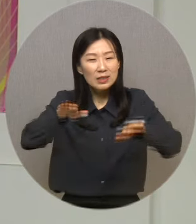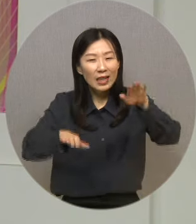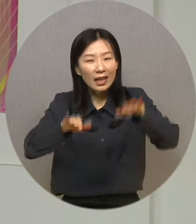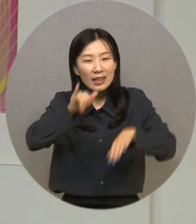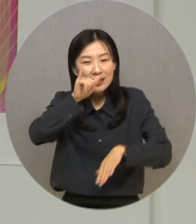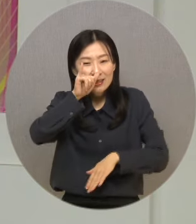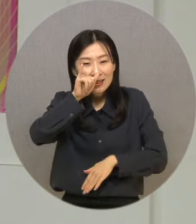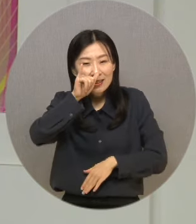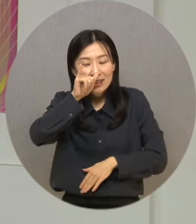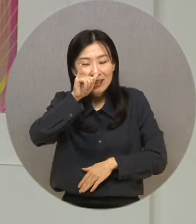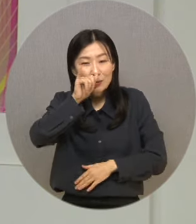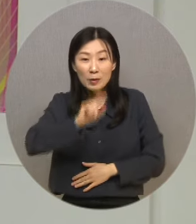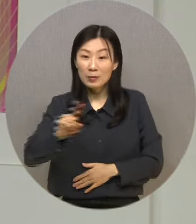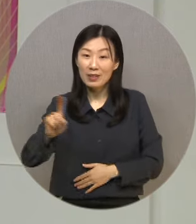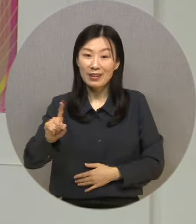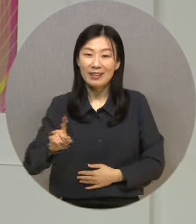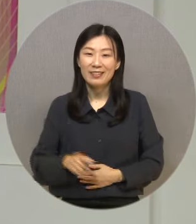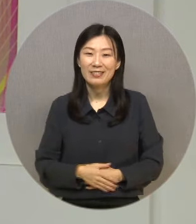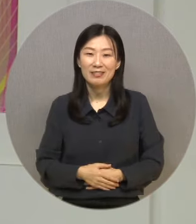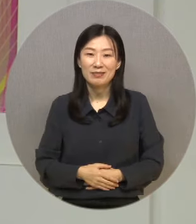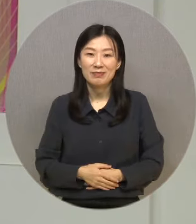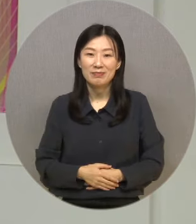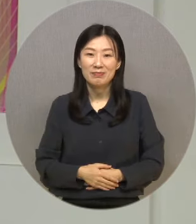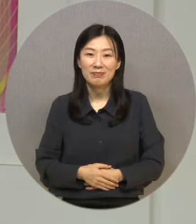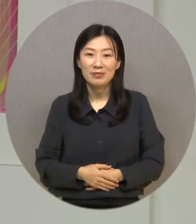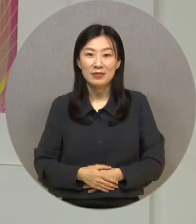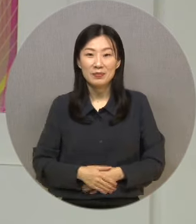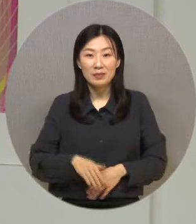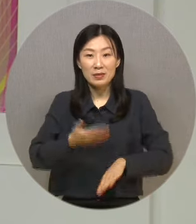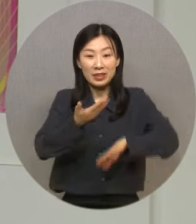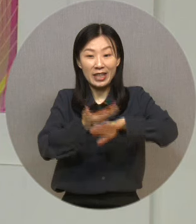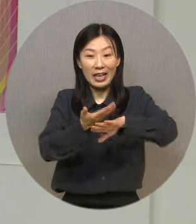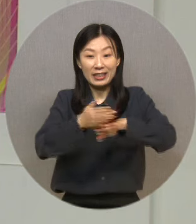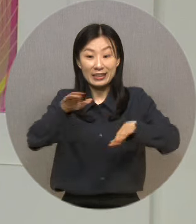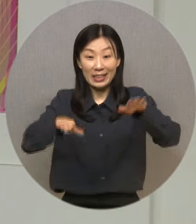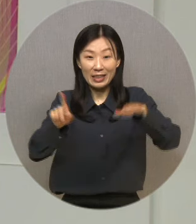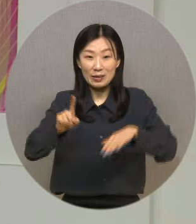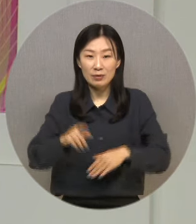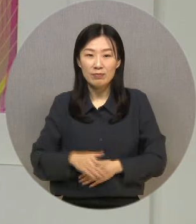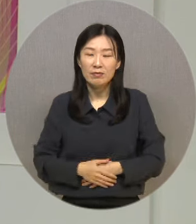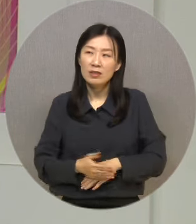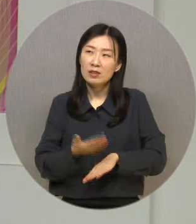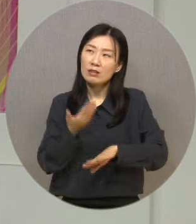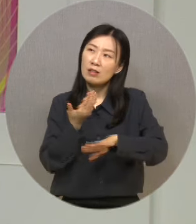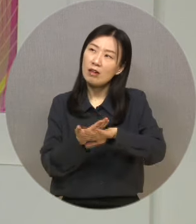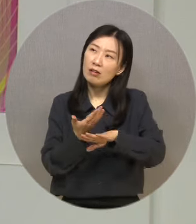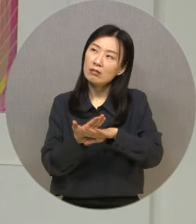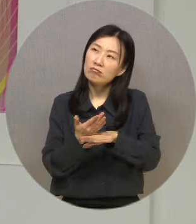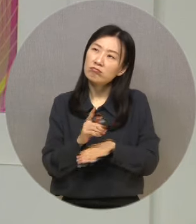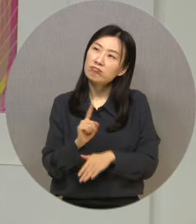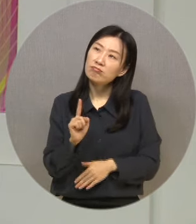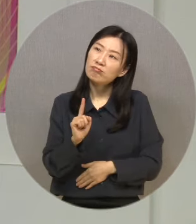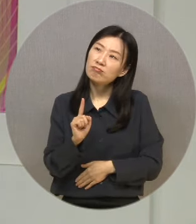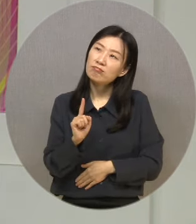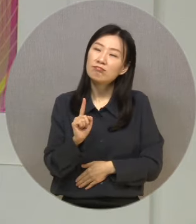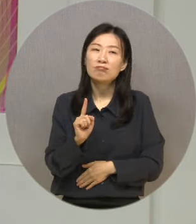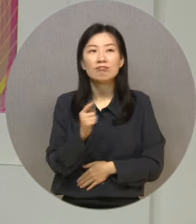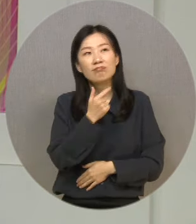있다면 어떤 게 있다고 생각하세요? 네. 다른 게 뭐가 있을까요? 다른 점이 있다면 네.